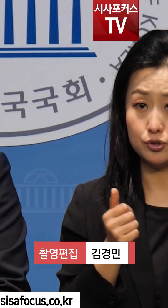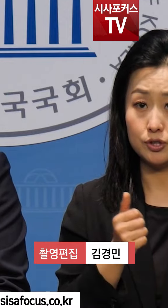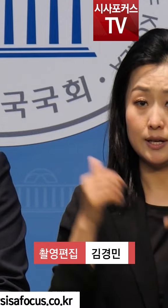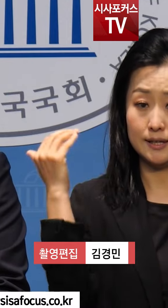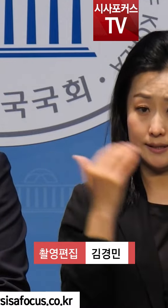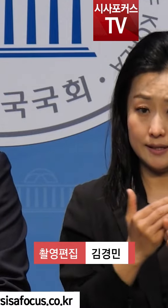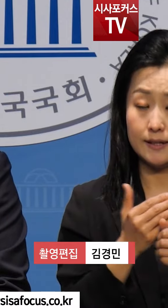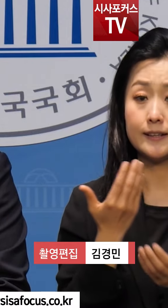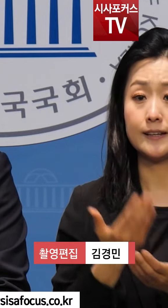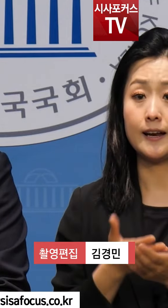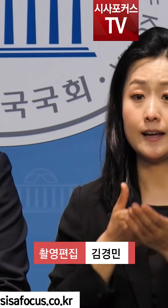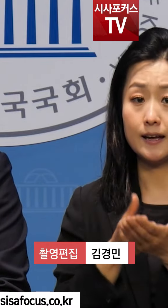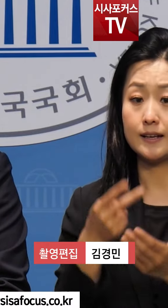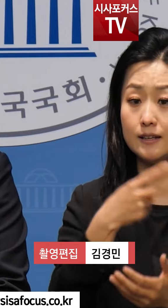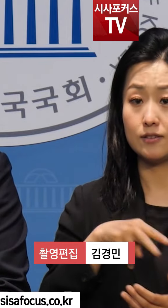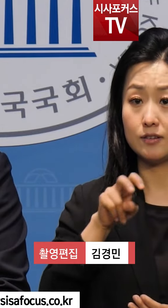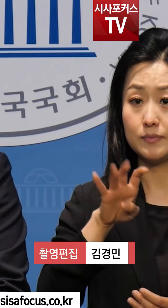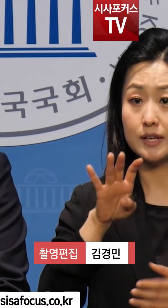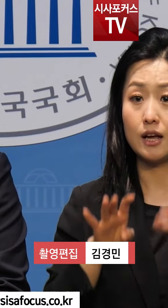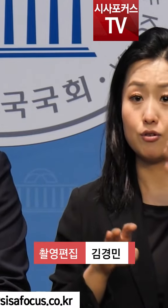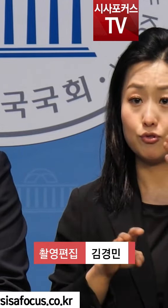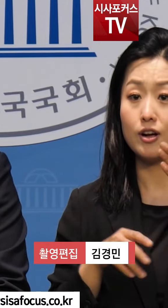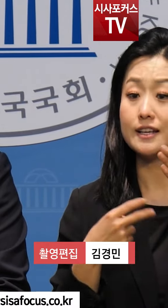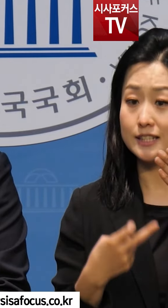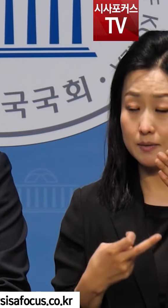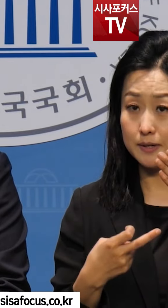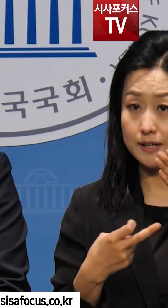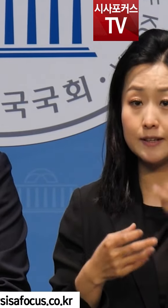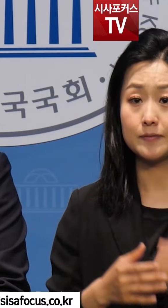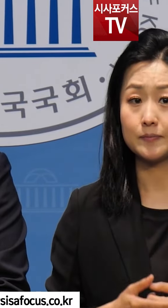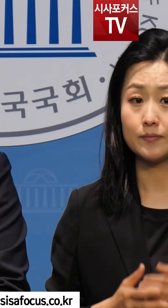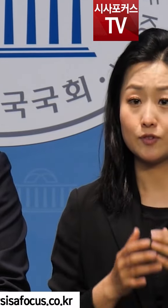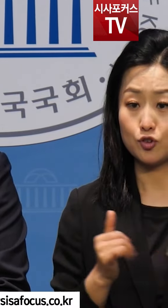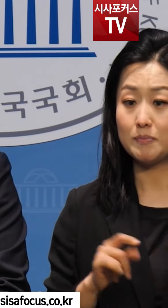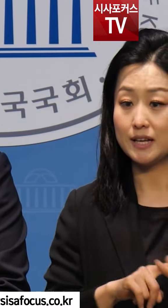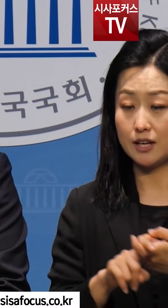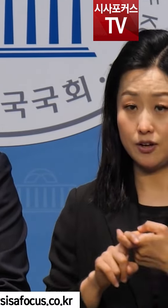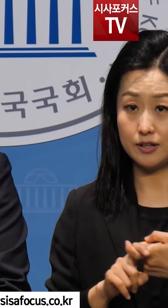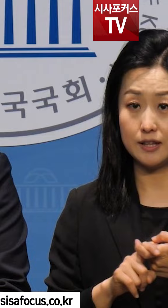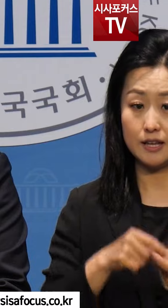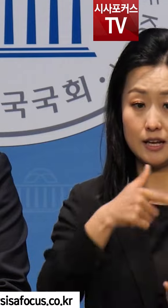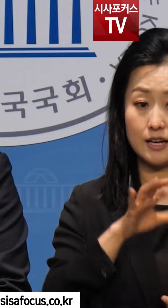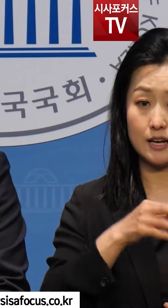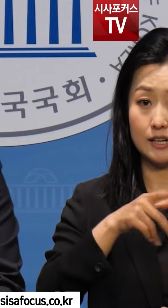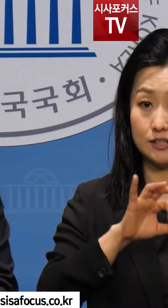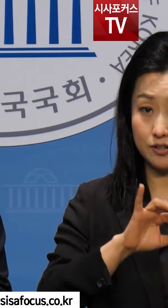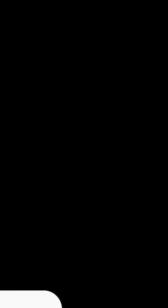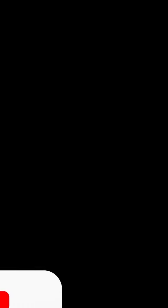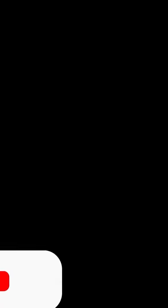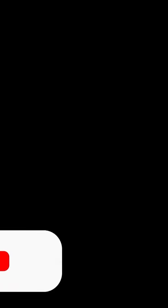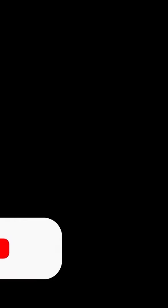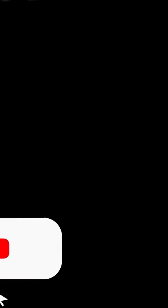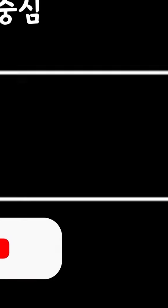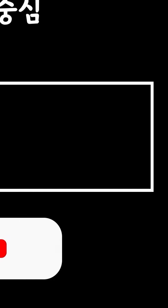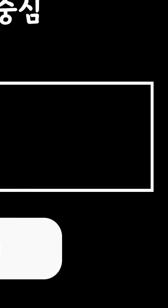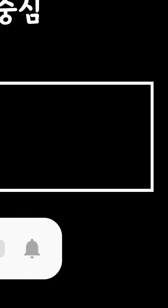재차 요구합니다. 2024년 9월 12일 의료정성화 국민연대 강청희 김지호 올림.